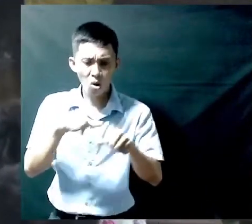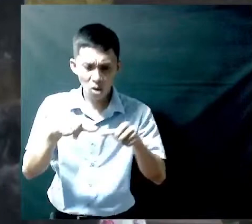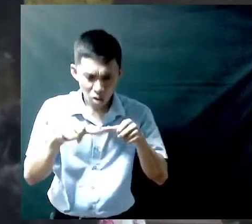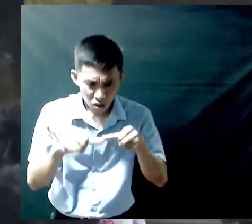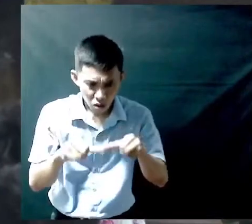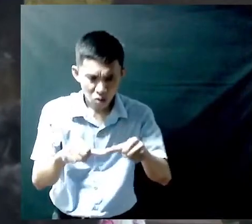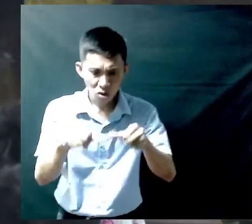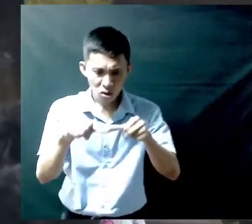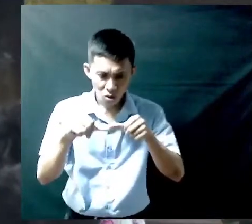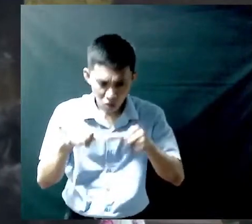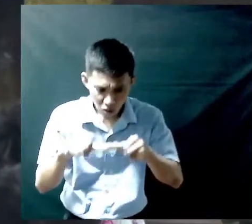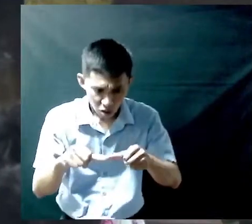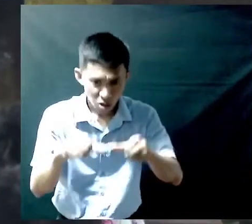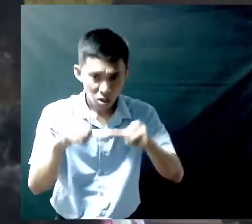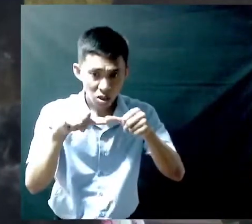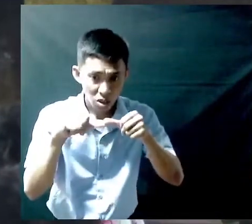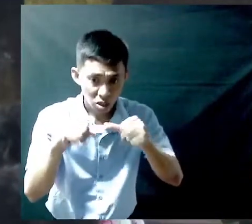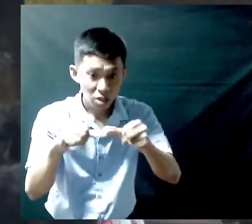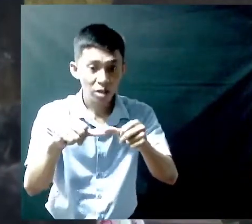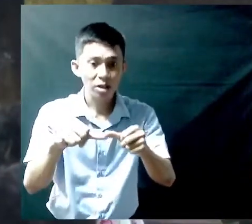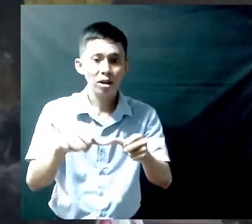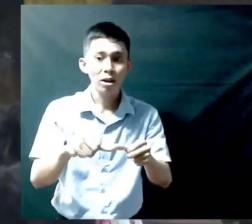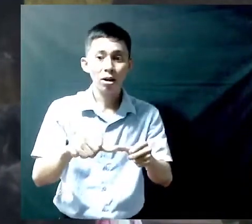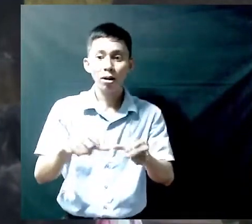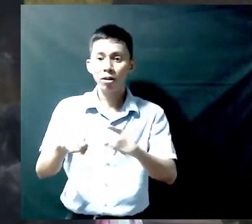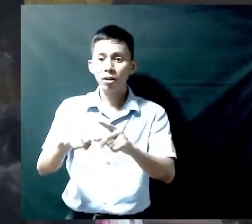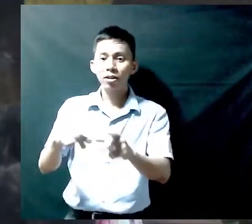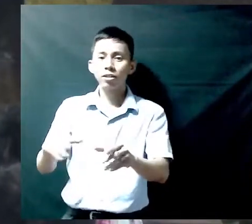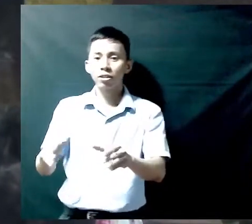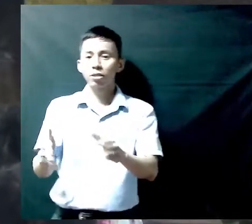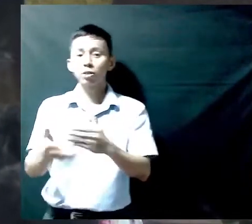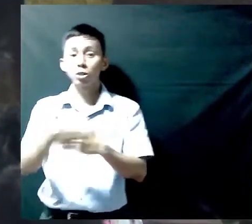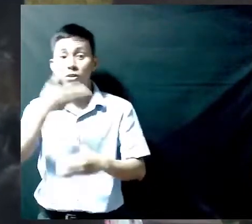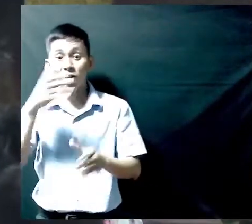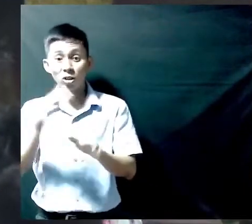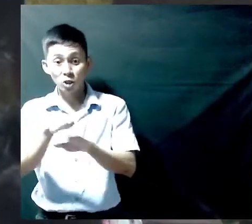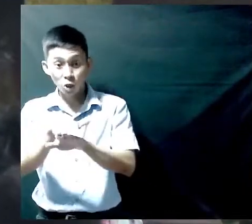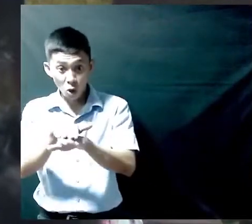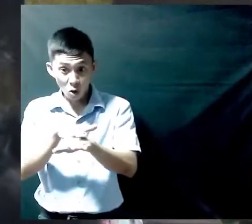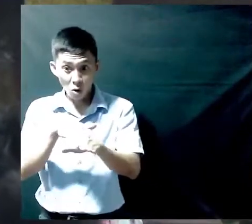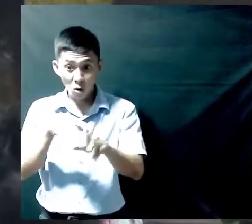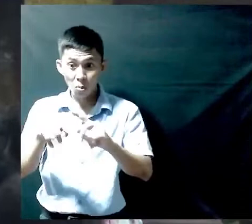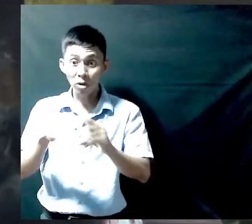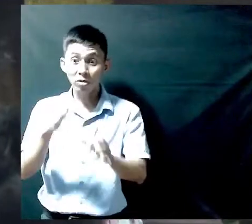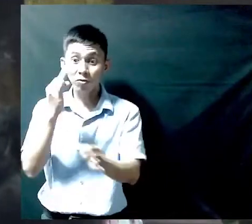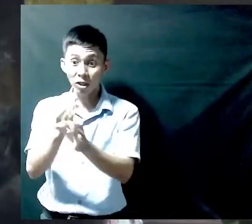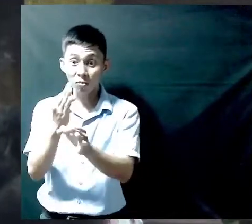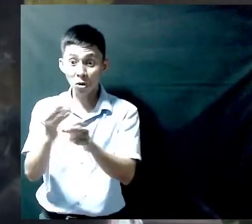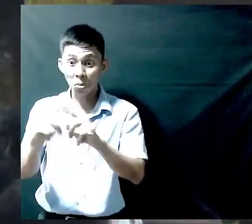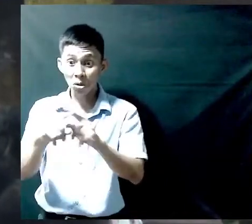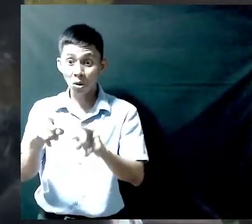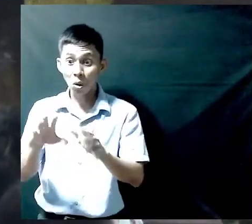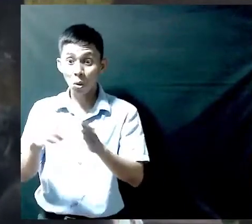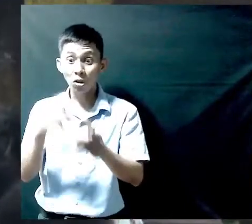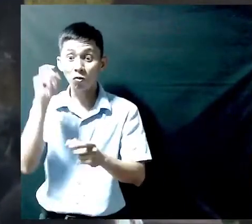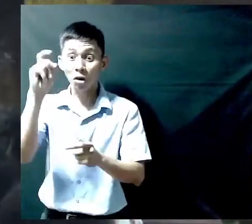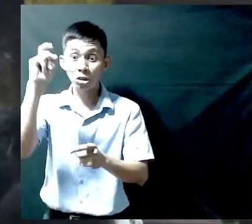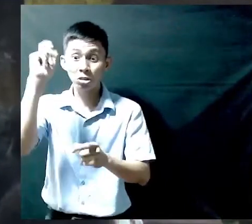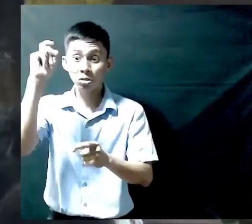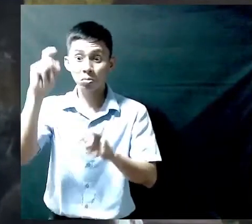one step at a time. Bakit? Ang Christian life, hindi sprint, it's a